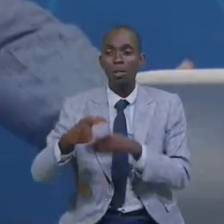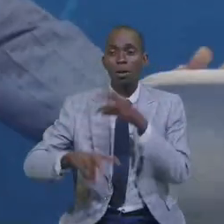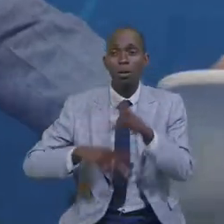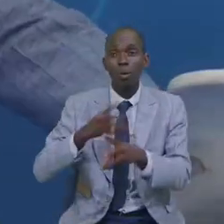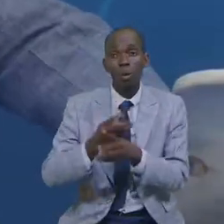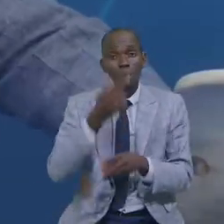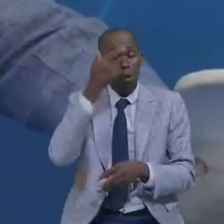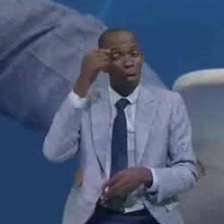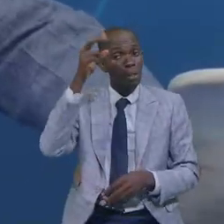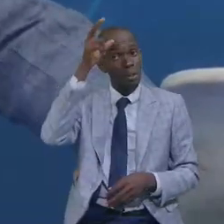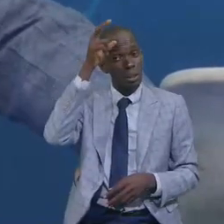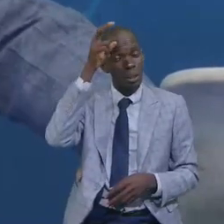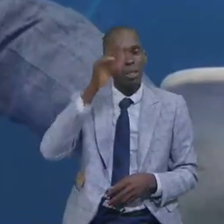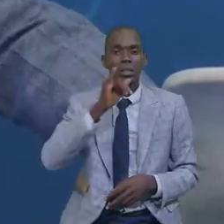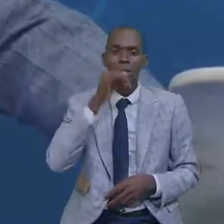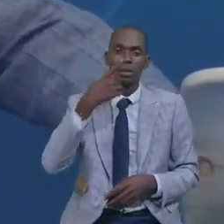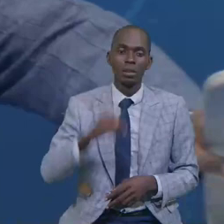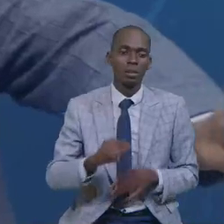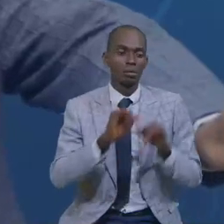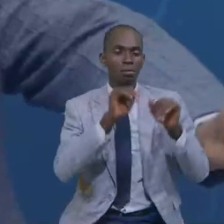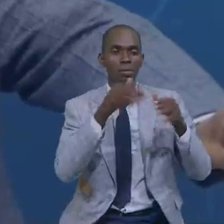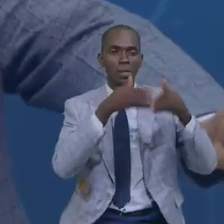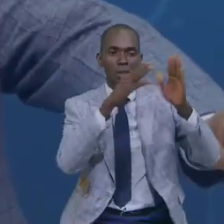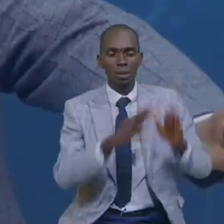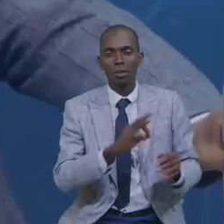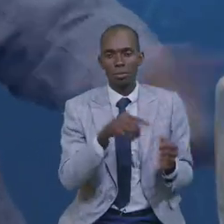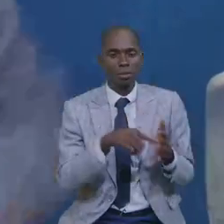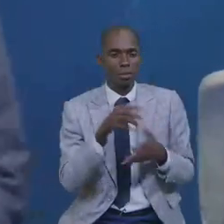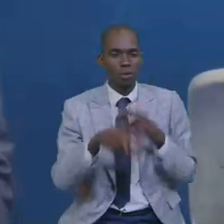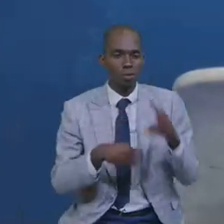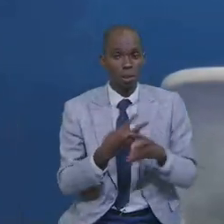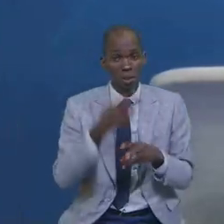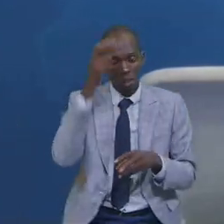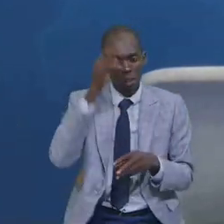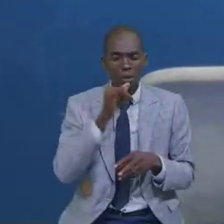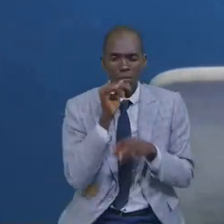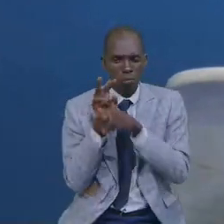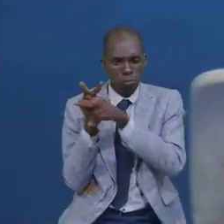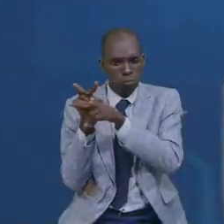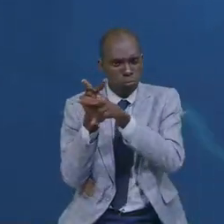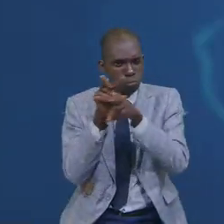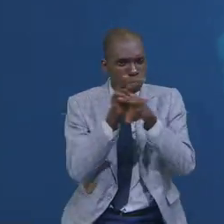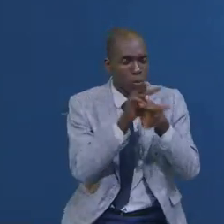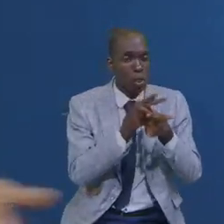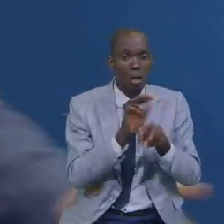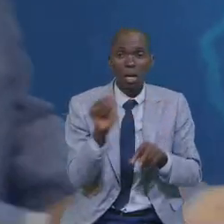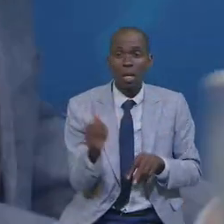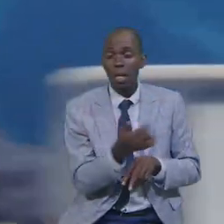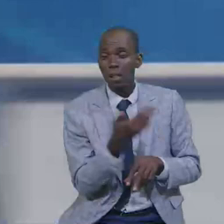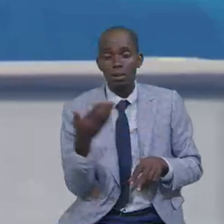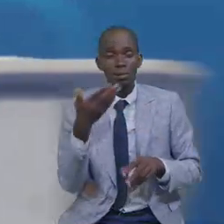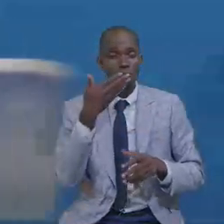parce que Satan est le dieu de ce monde et il est vigilant il veille toute bonne chose